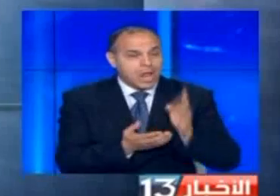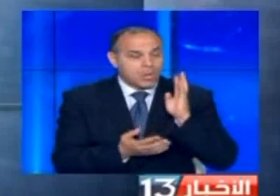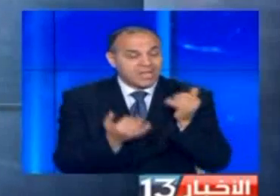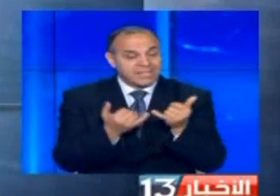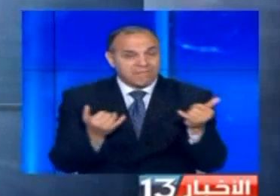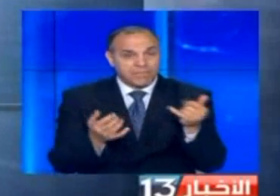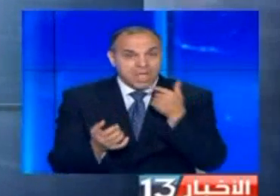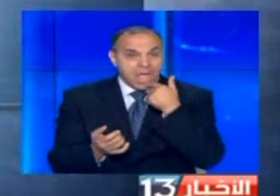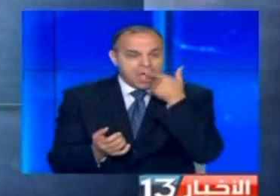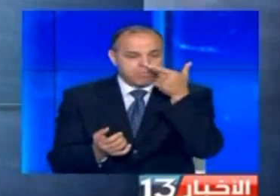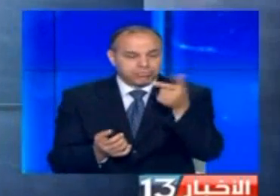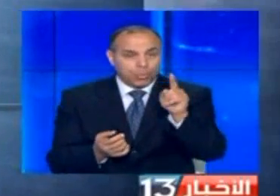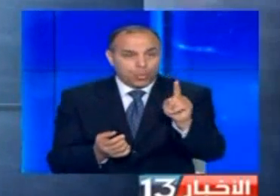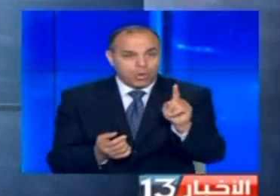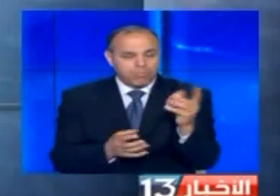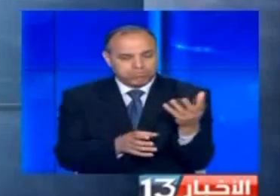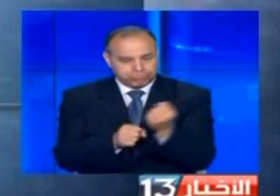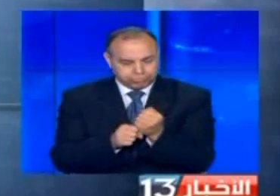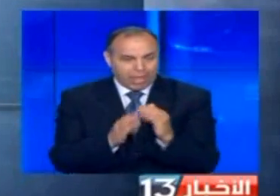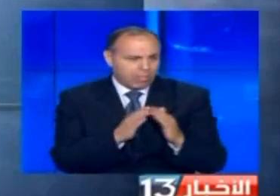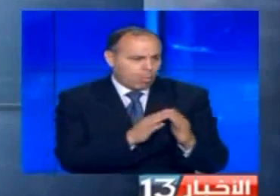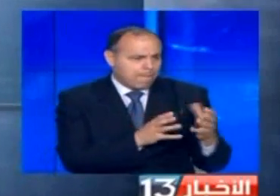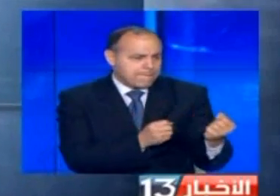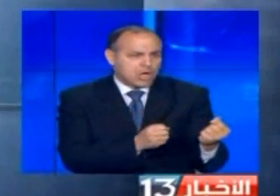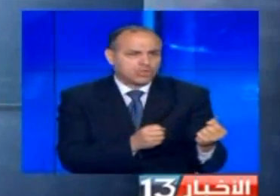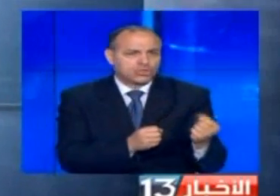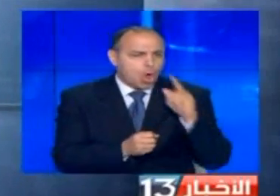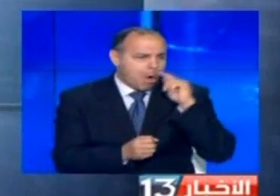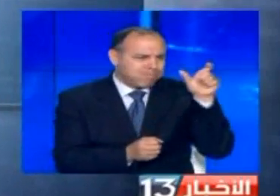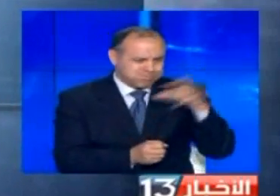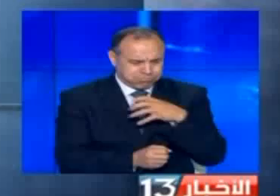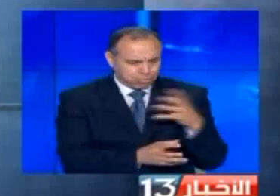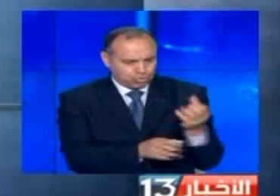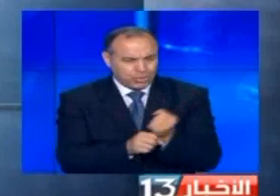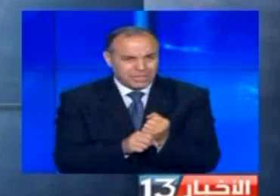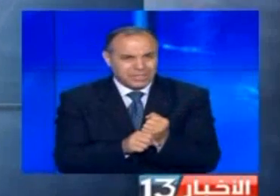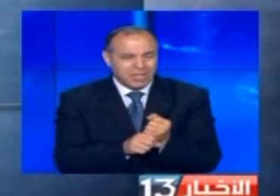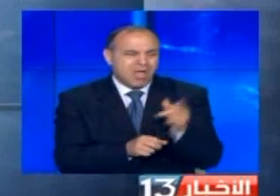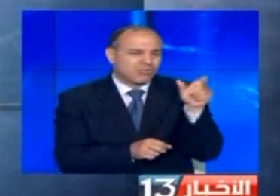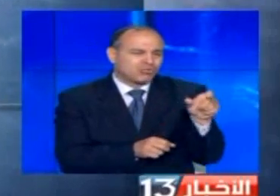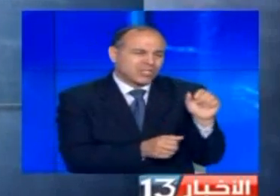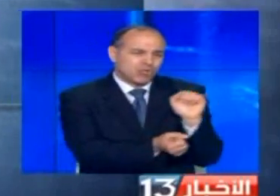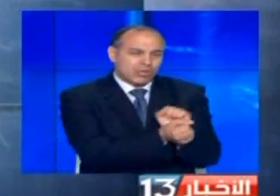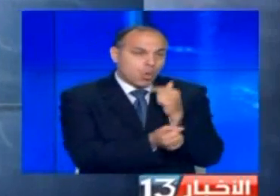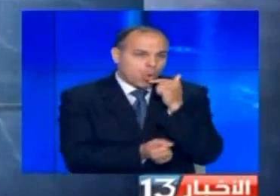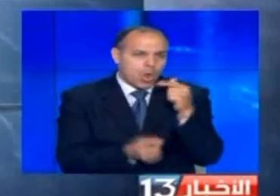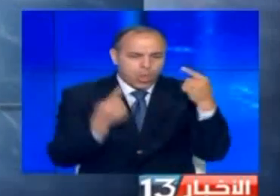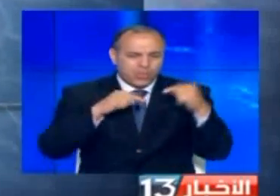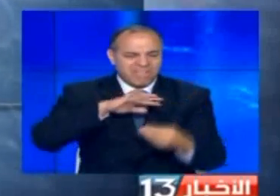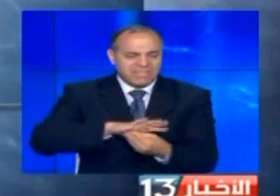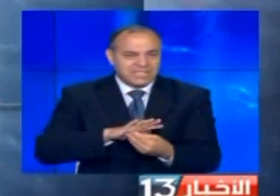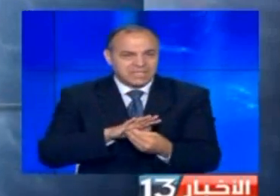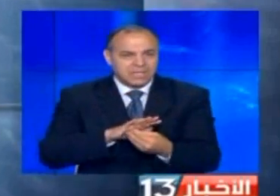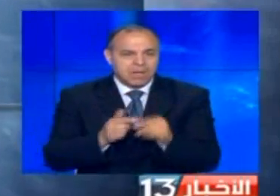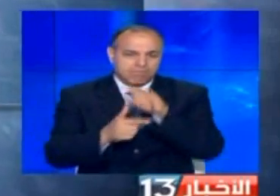صحفيه اعلنت فيها عن مصادره ممتلكات عدد من رجال الاعمال من بينهم الموقوفون في اطار مكافحه الفساد